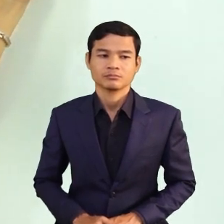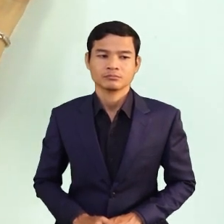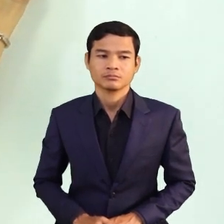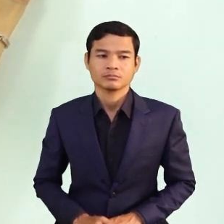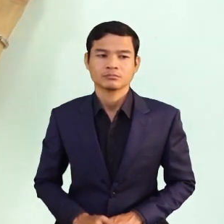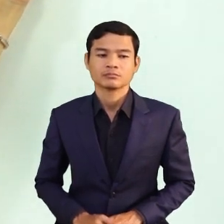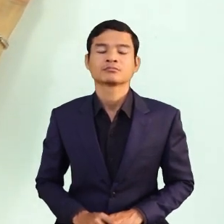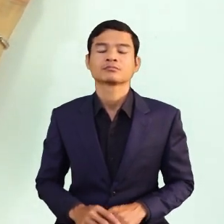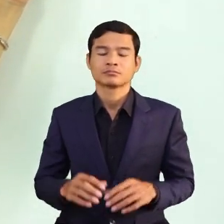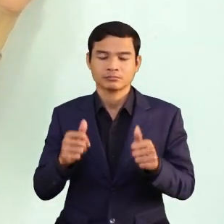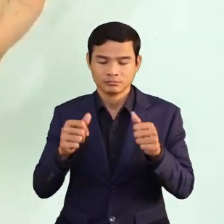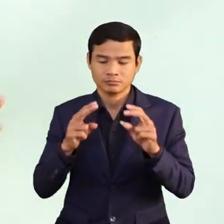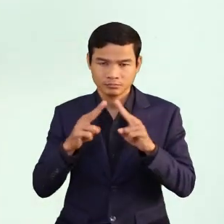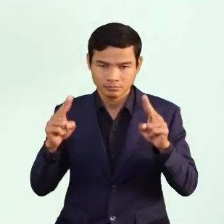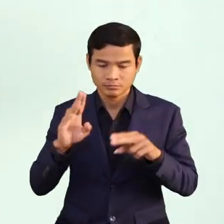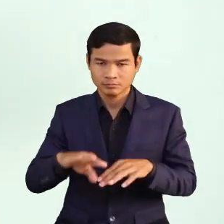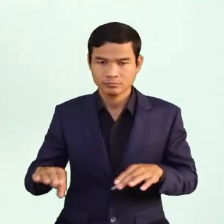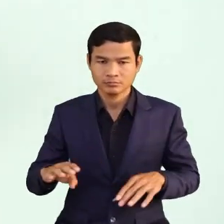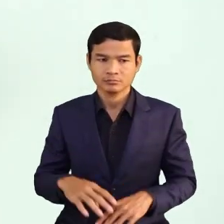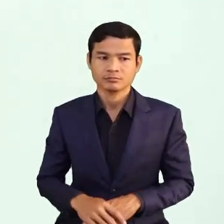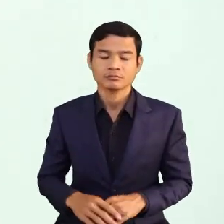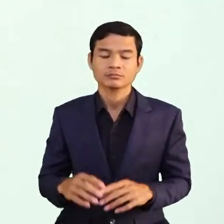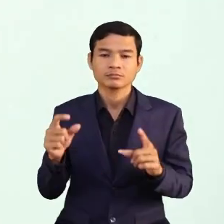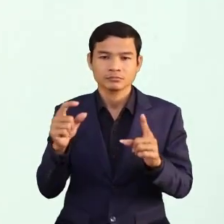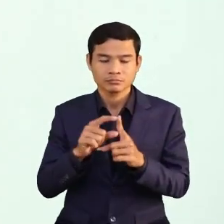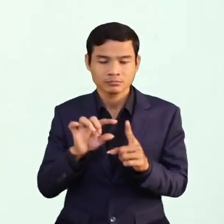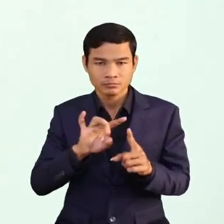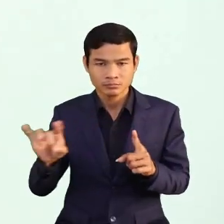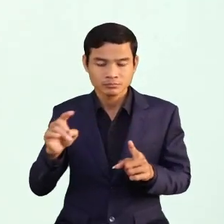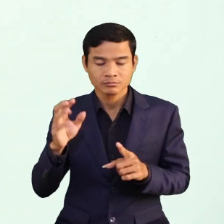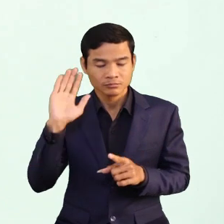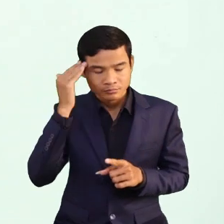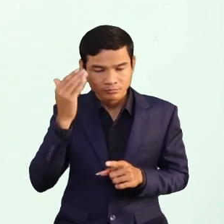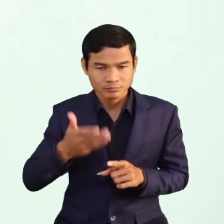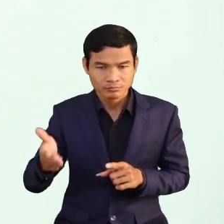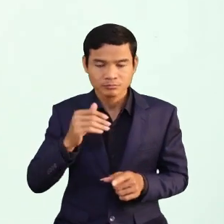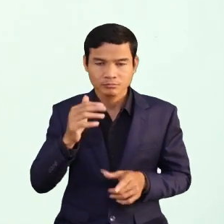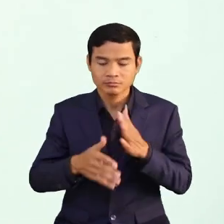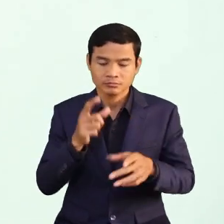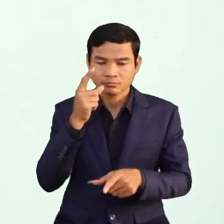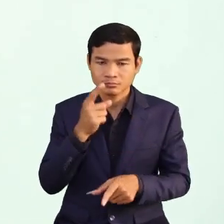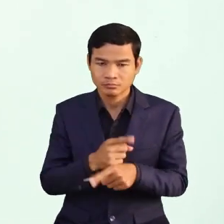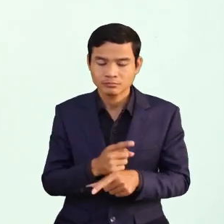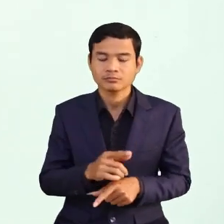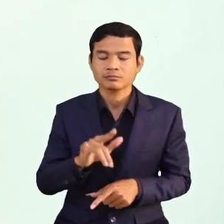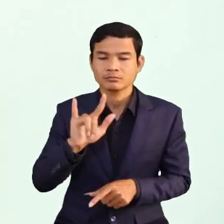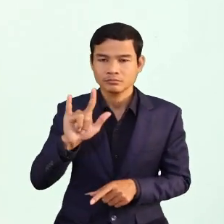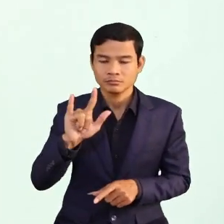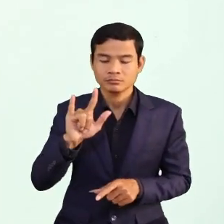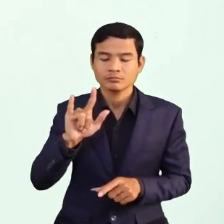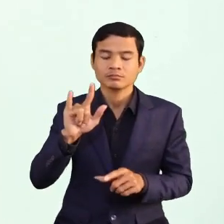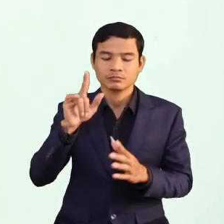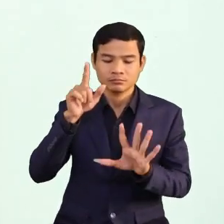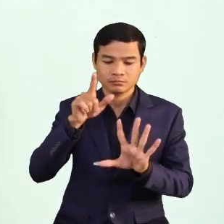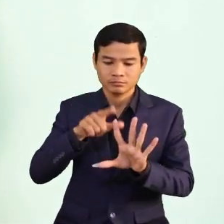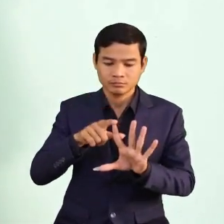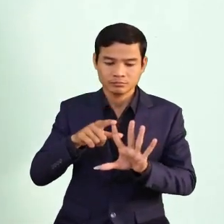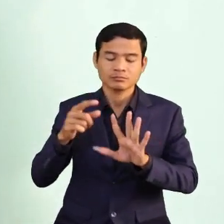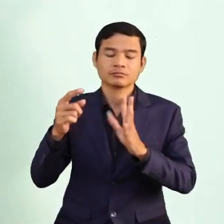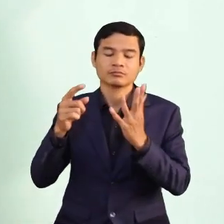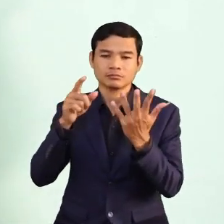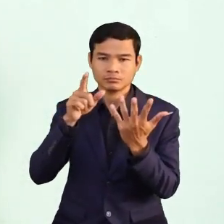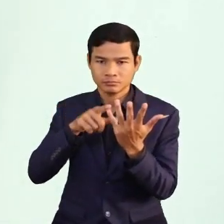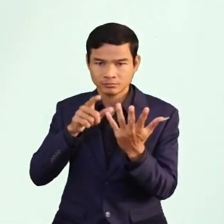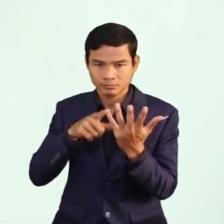ចាល្អមែនទែនកូនព្យាង្គនេះសង្ឃឹមថាកូនអានបានត្រឹមត្រូវគឺយើងអានថាពីចាតើមើ